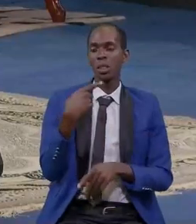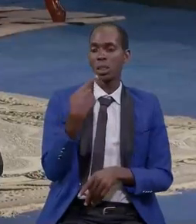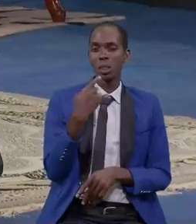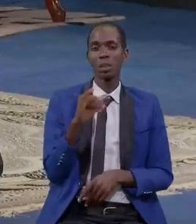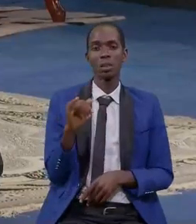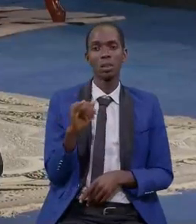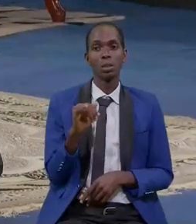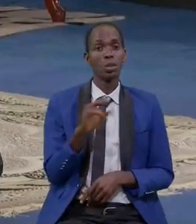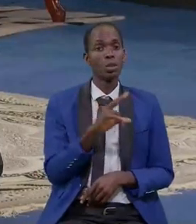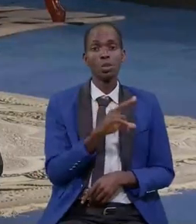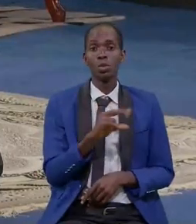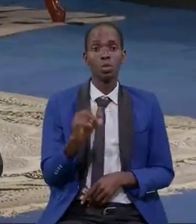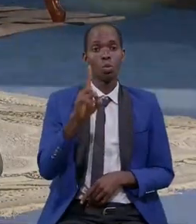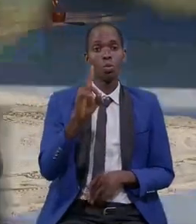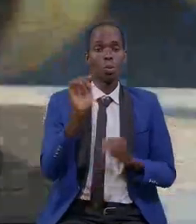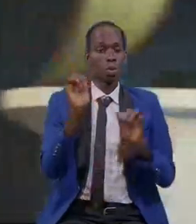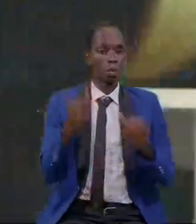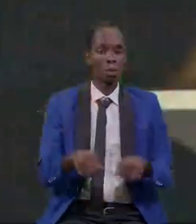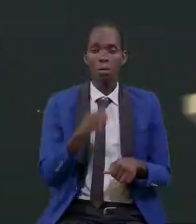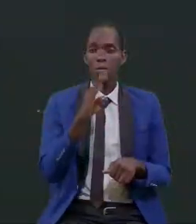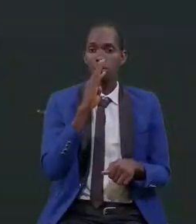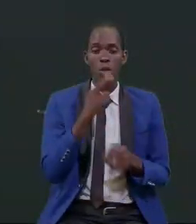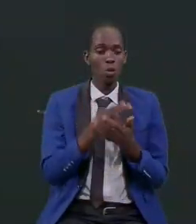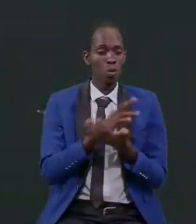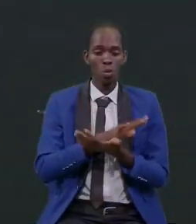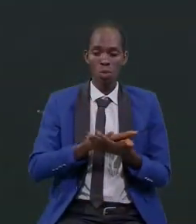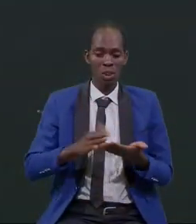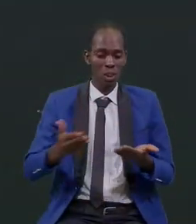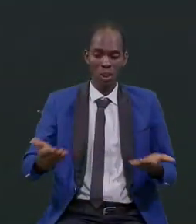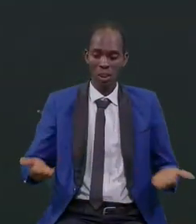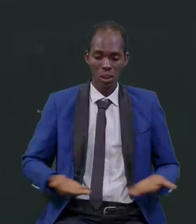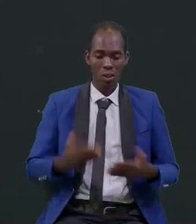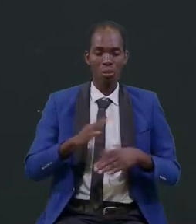personne ne peut être saint ici sur la terre.